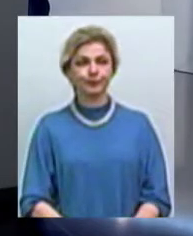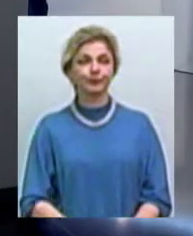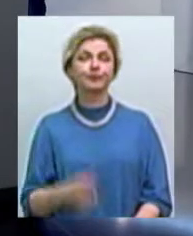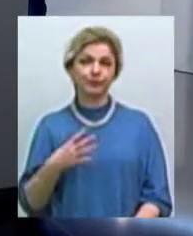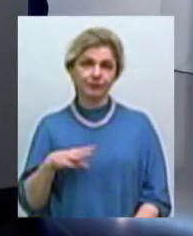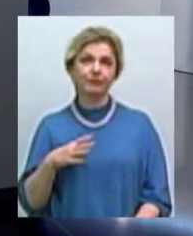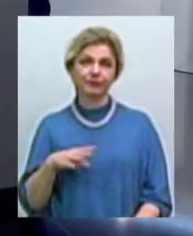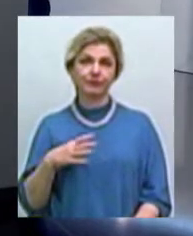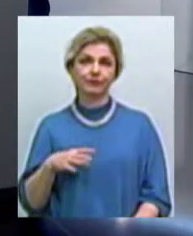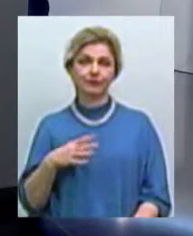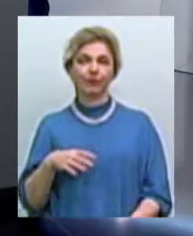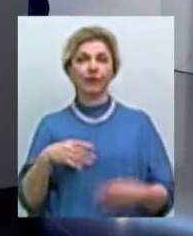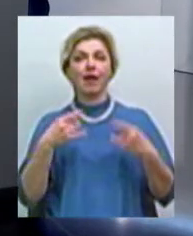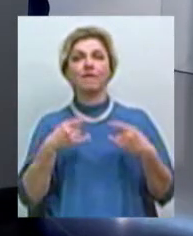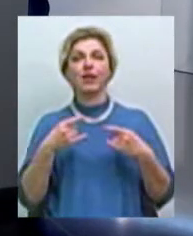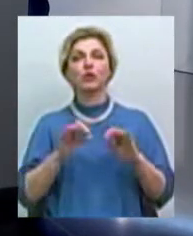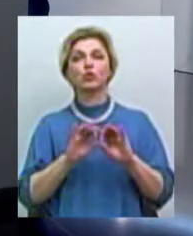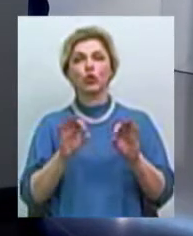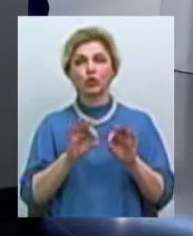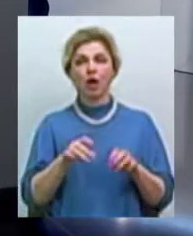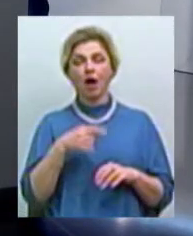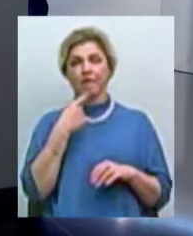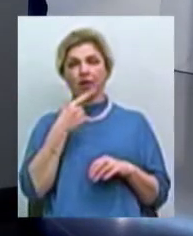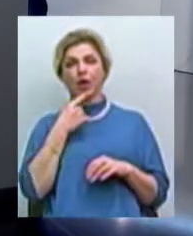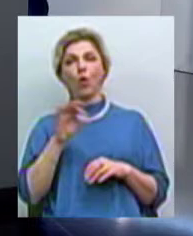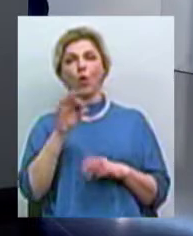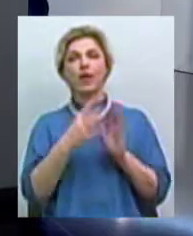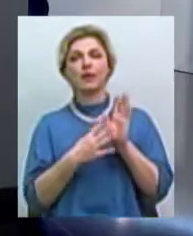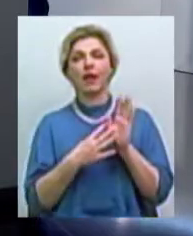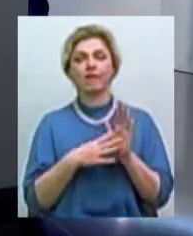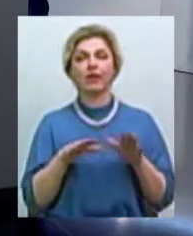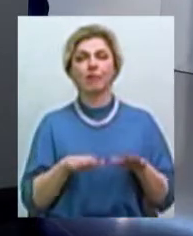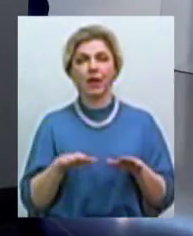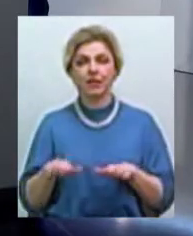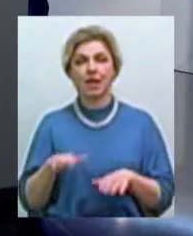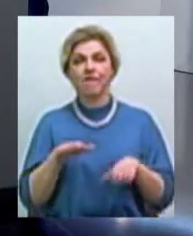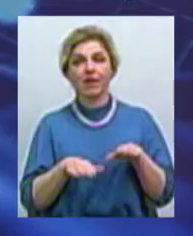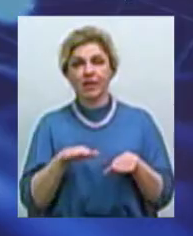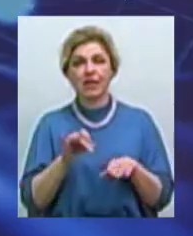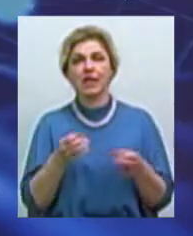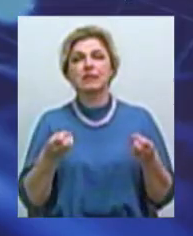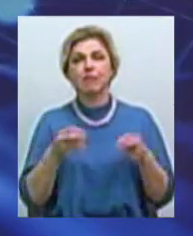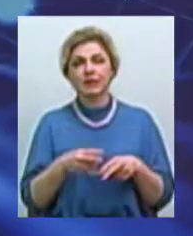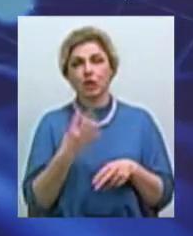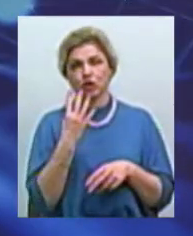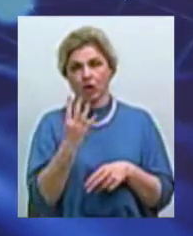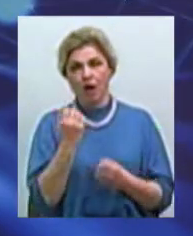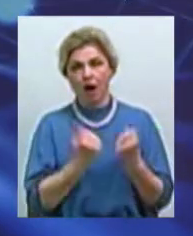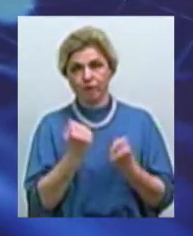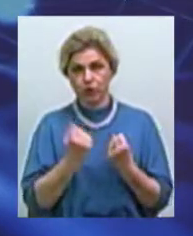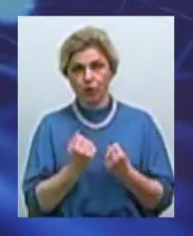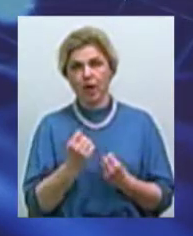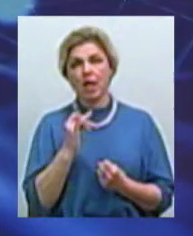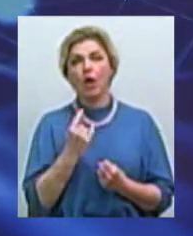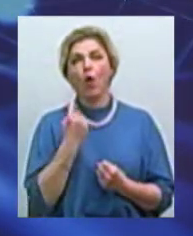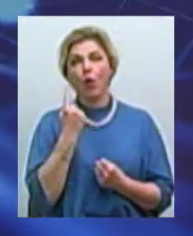почекаємо. У відеосюжеті йшлося про 9 майданчиків для ГВК та 4 спеціальних авто. Ще один автомобіль на балансі